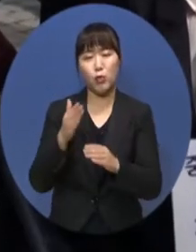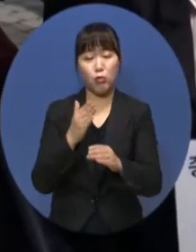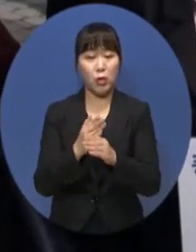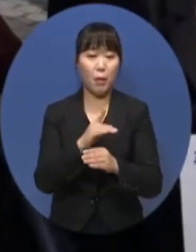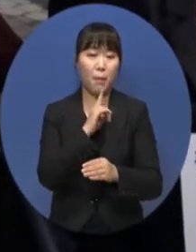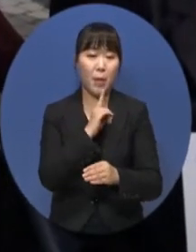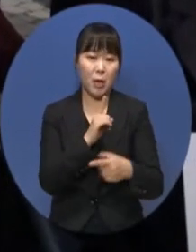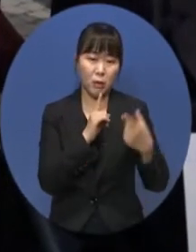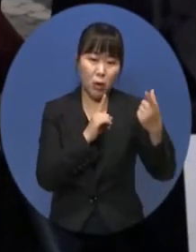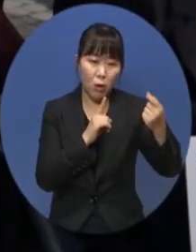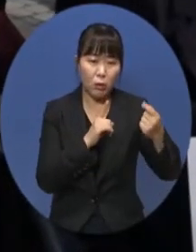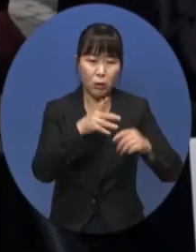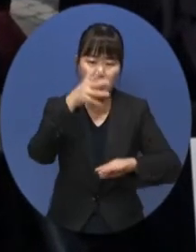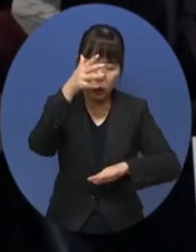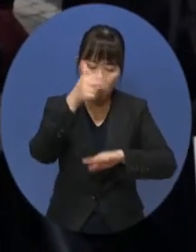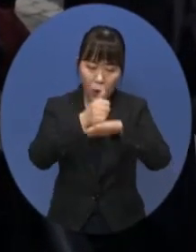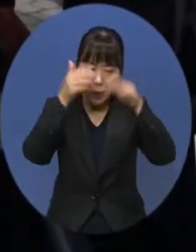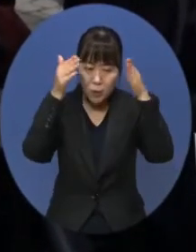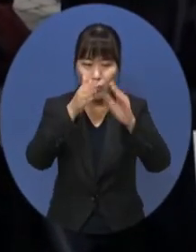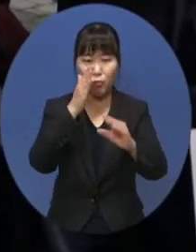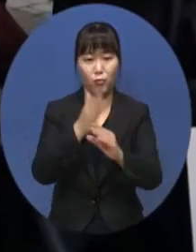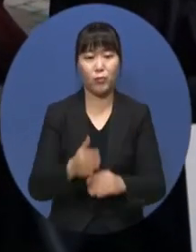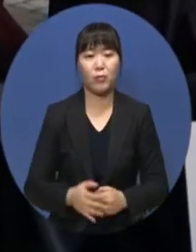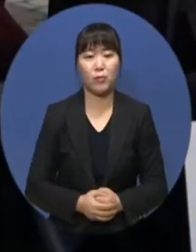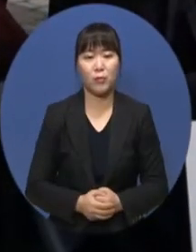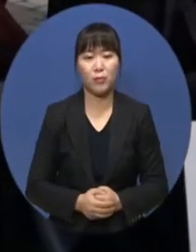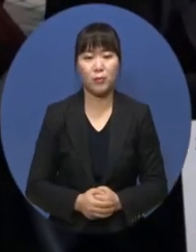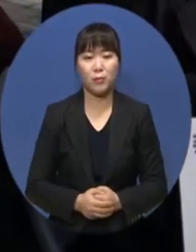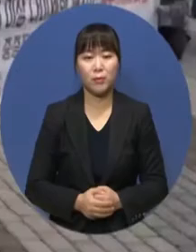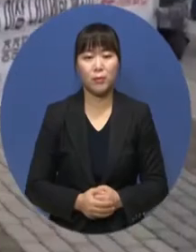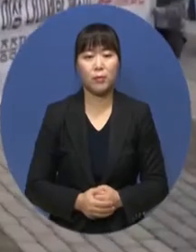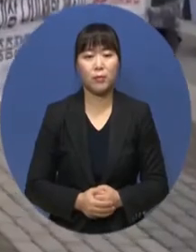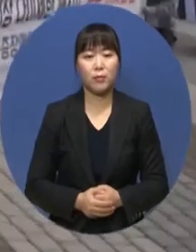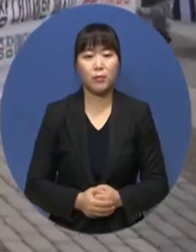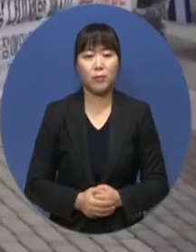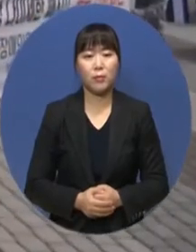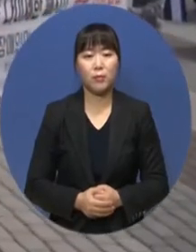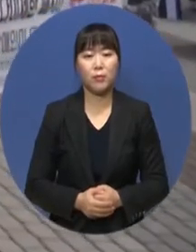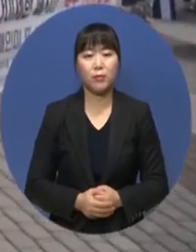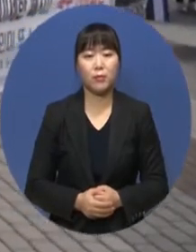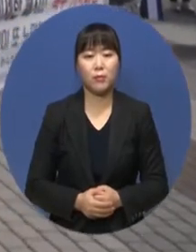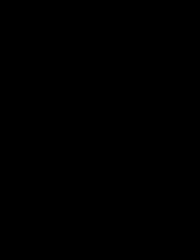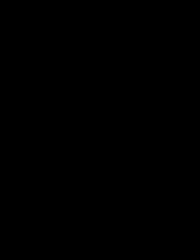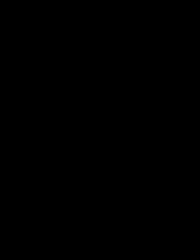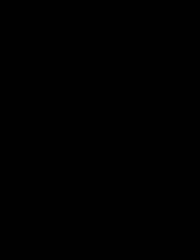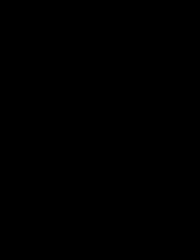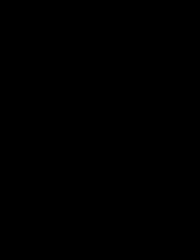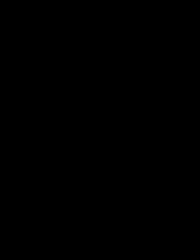설명해 그 결과가 주목되고 있습니다. 복지TV 뉴스 서정영입니다.